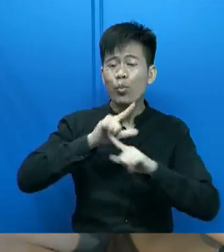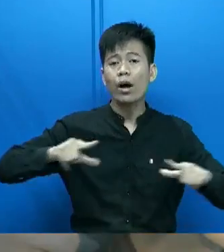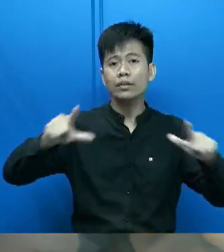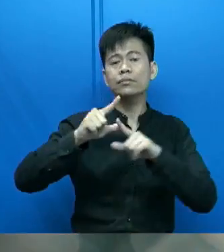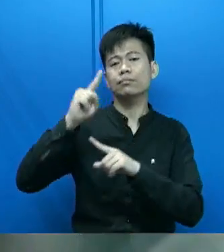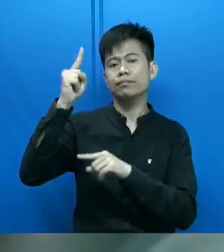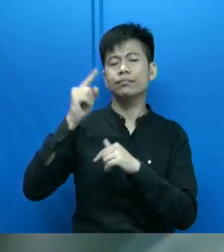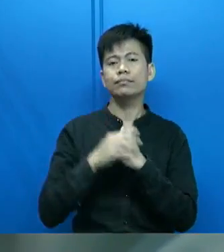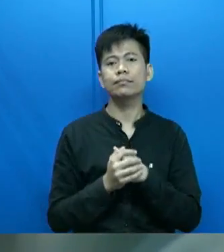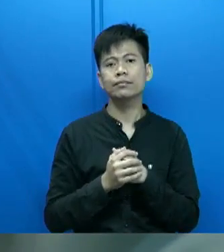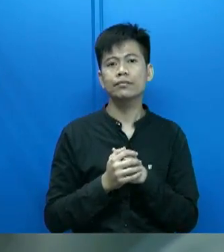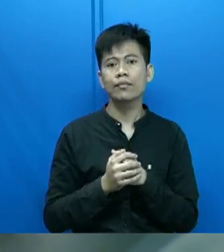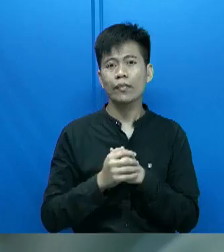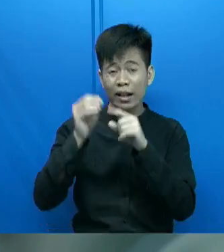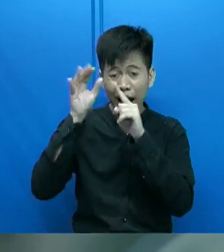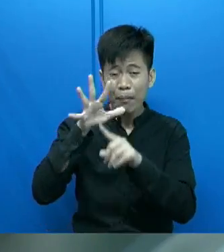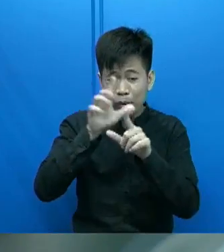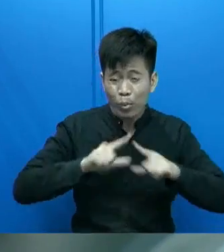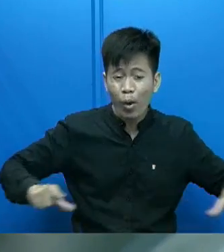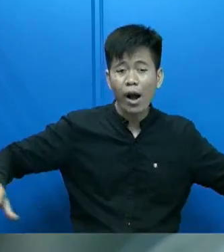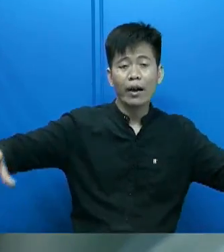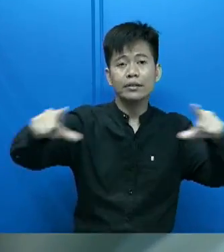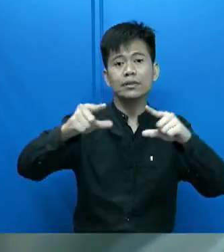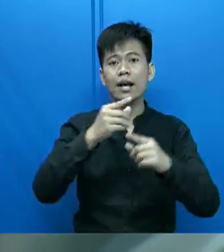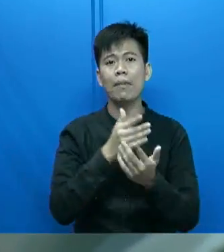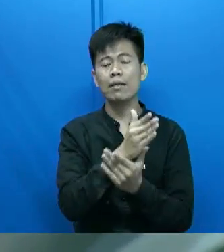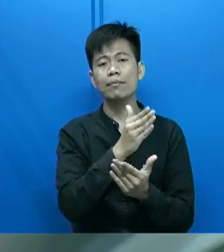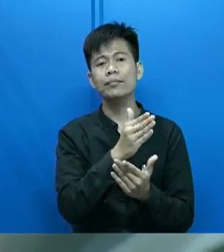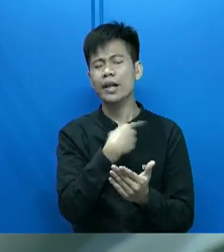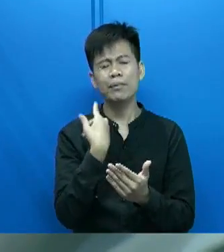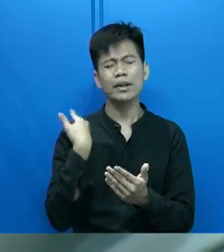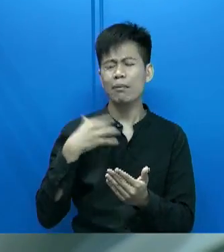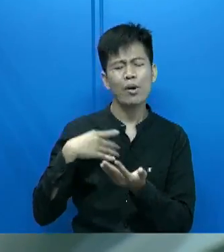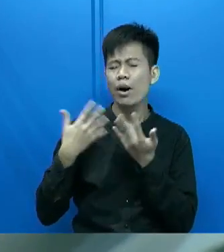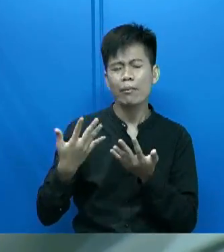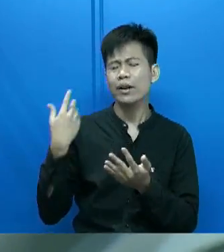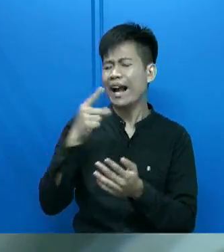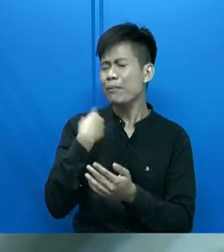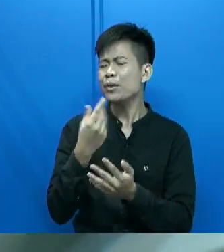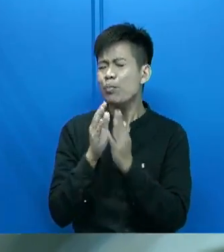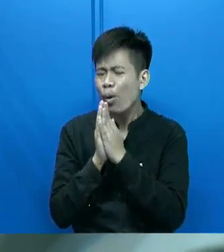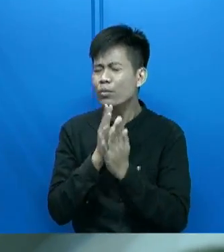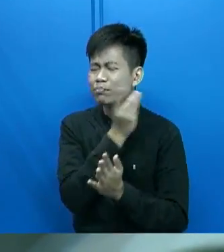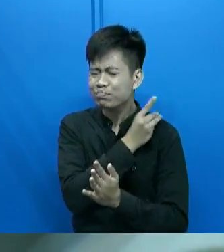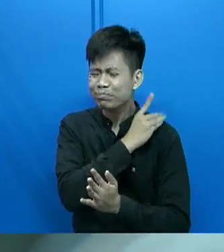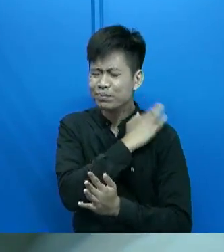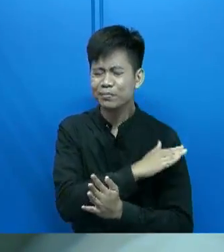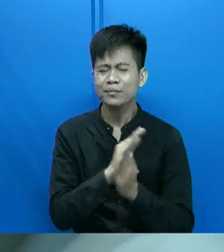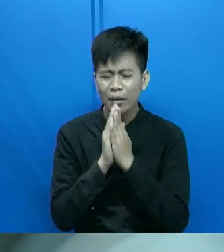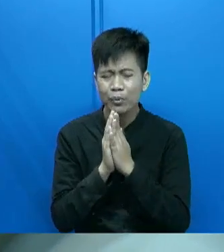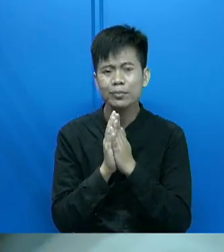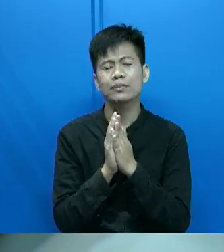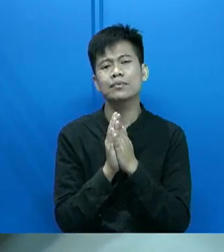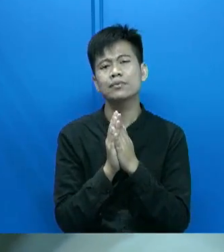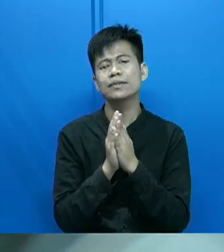marahmu, rahmatmu lebih luas dibandingkan amarahmu. Kami tidak ingin apapun ya Rab, kami mohon ampuni dosa-dosa kami,